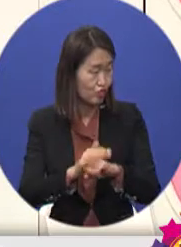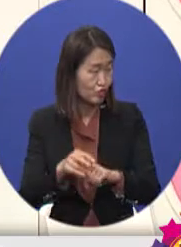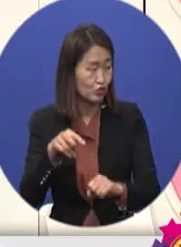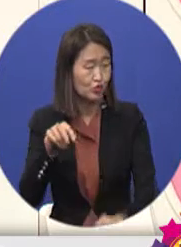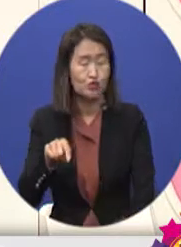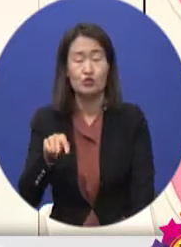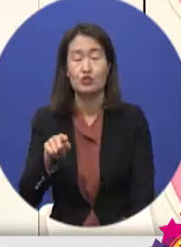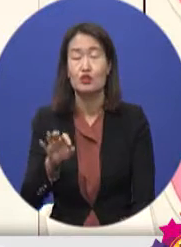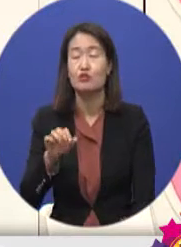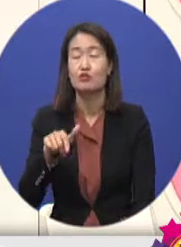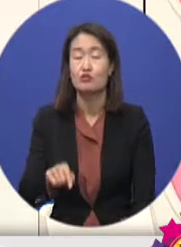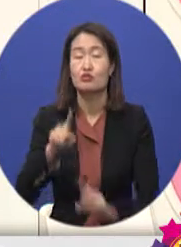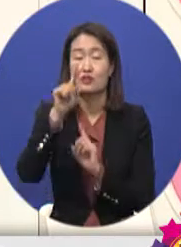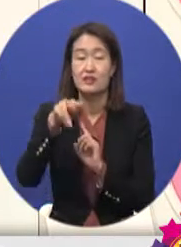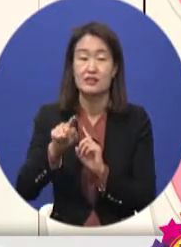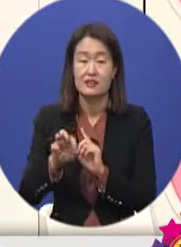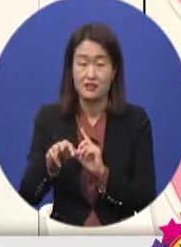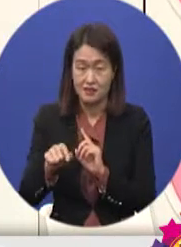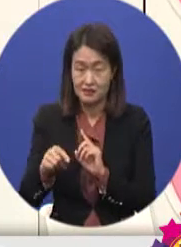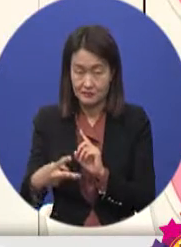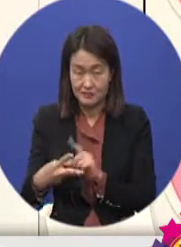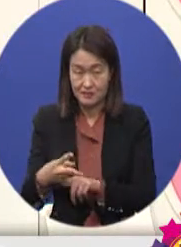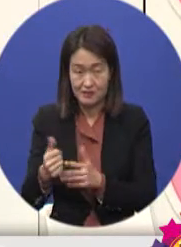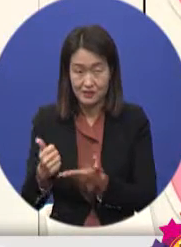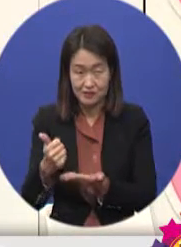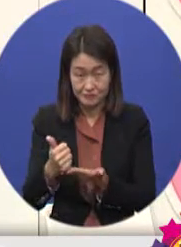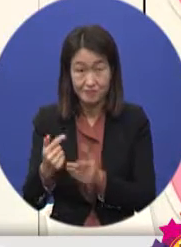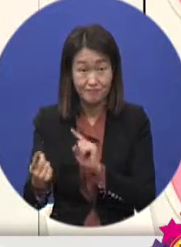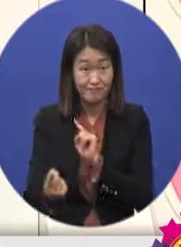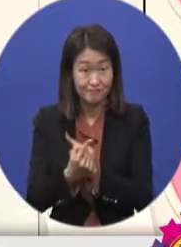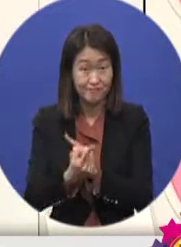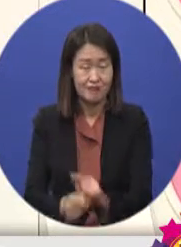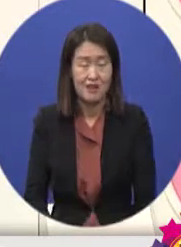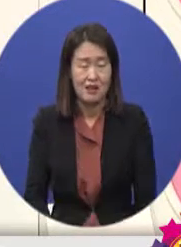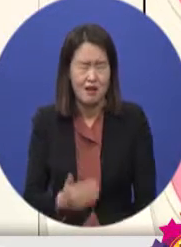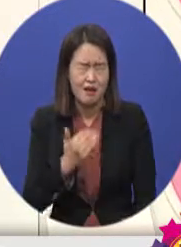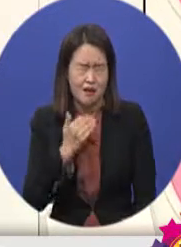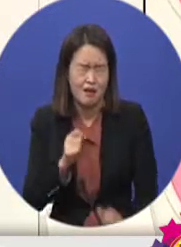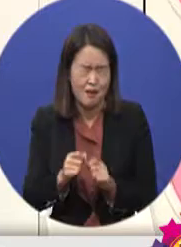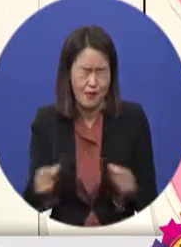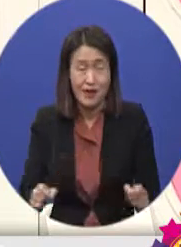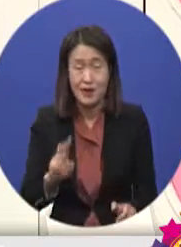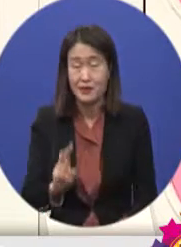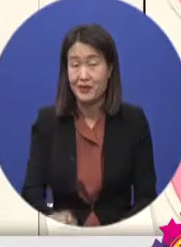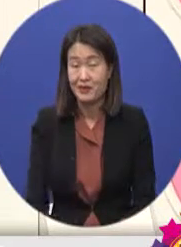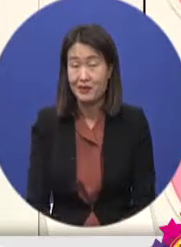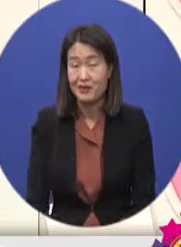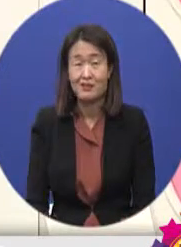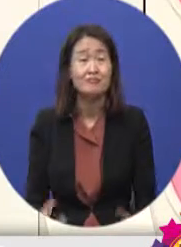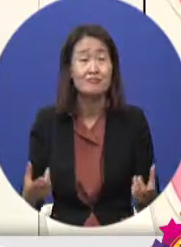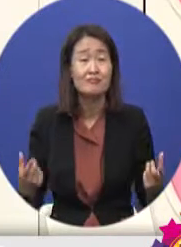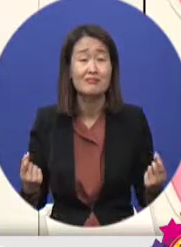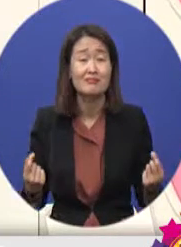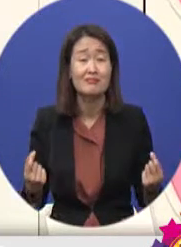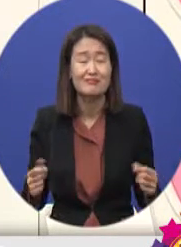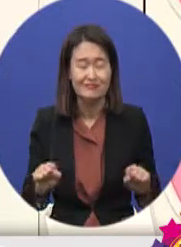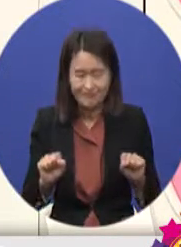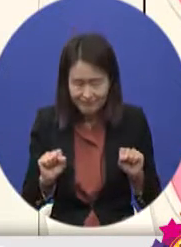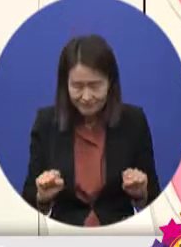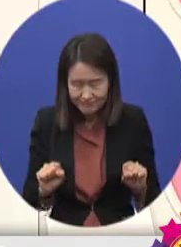수성구에 사시는 이상철님 모시겠습니다. 오래 기다리셨죠? 네네,